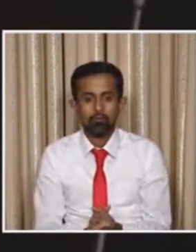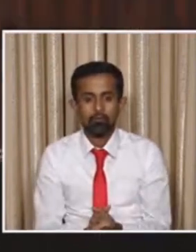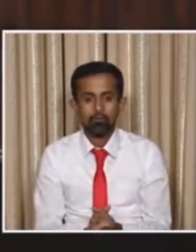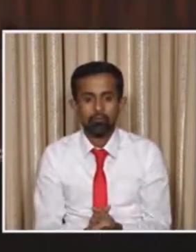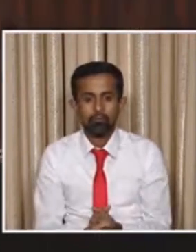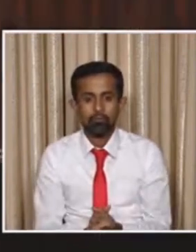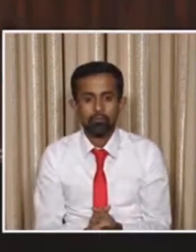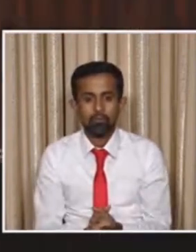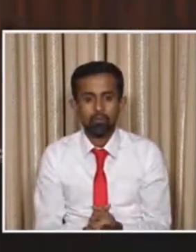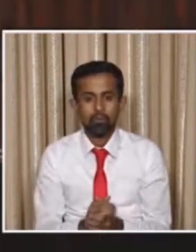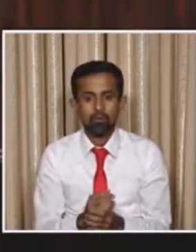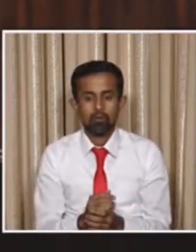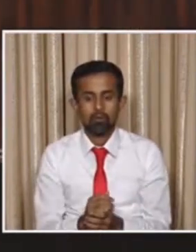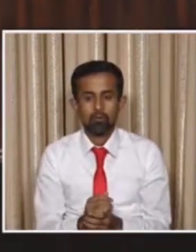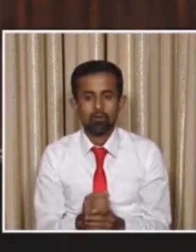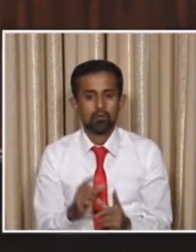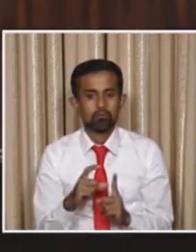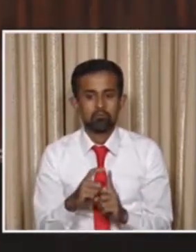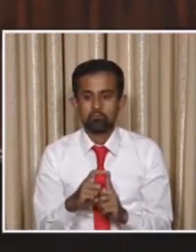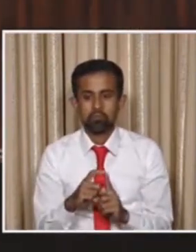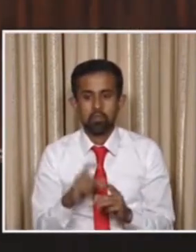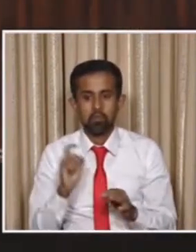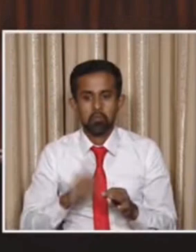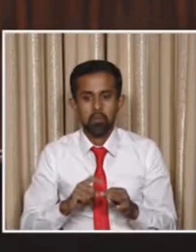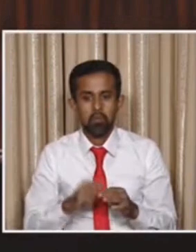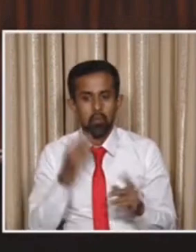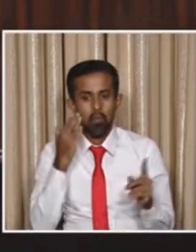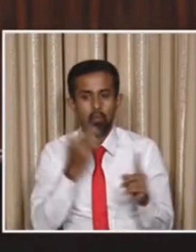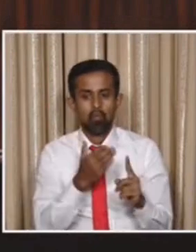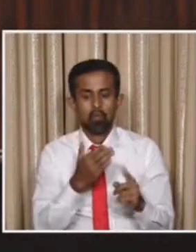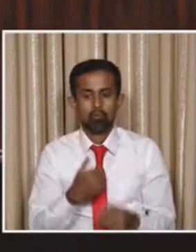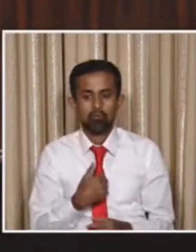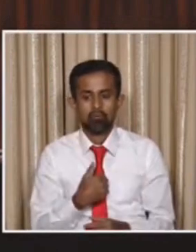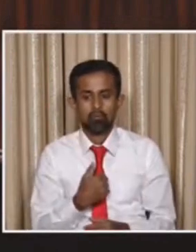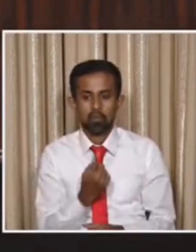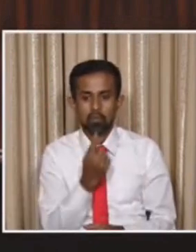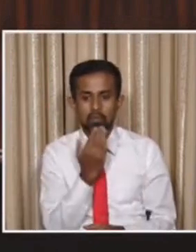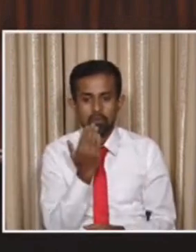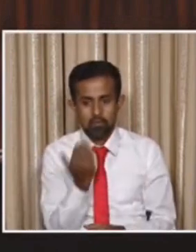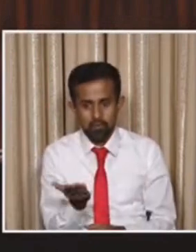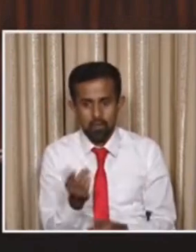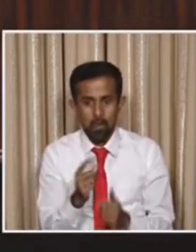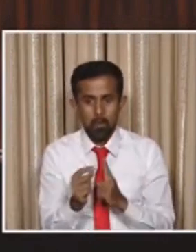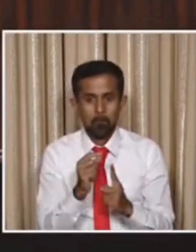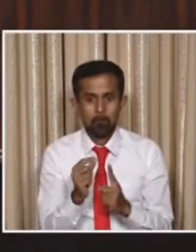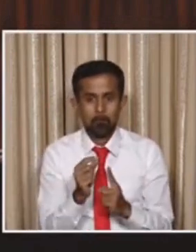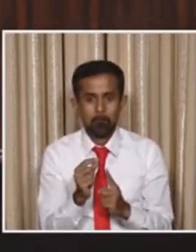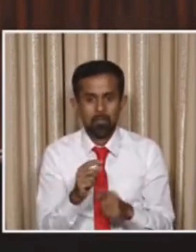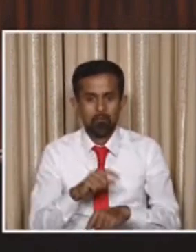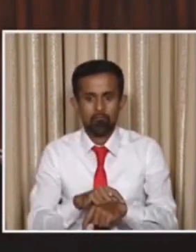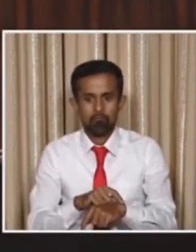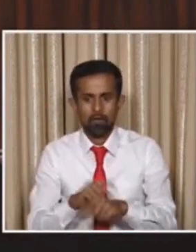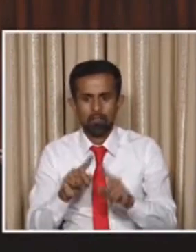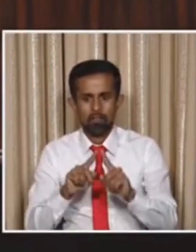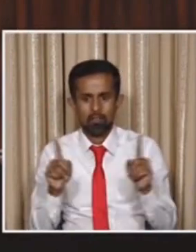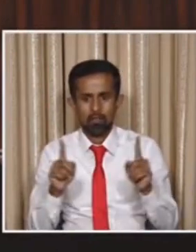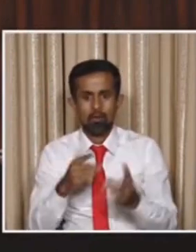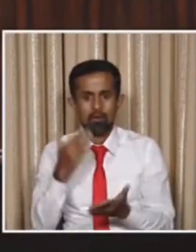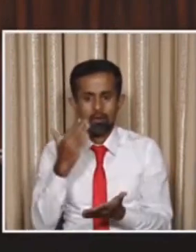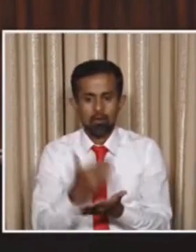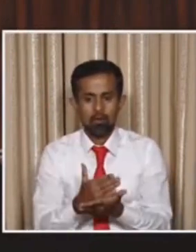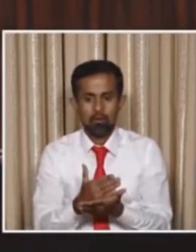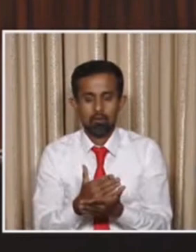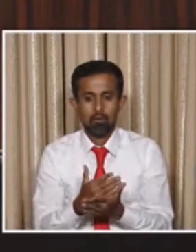garu agamathuma kiyana barapatala karuna gana ma illa sitna parliamentuwa vinadi 10 ekata athitwala